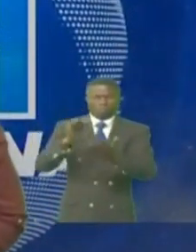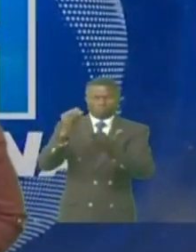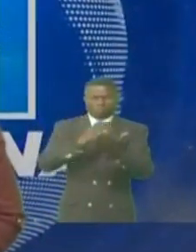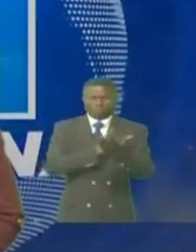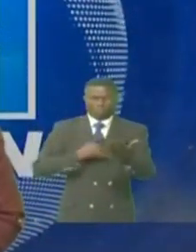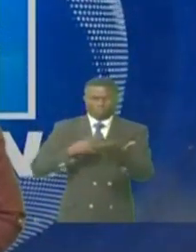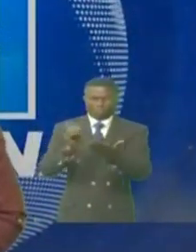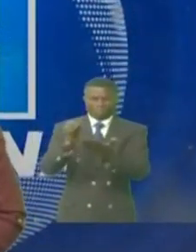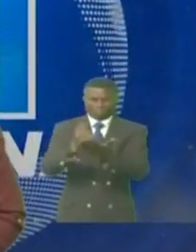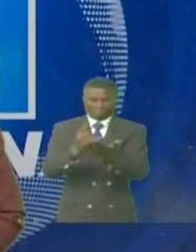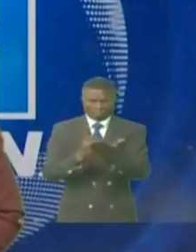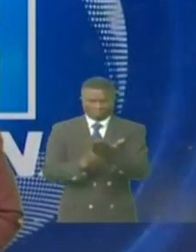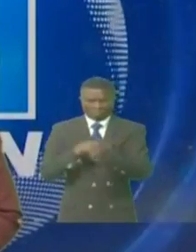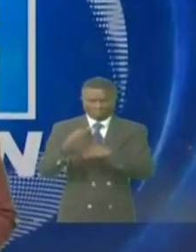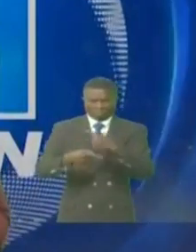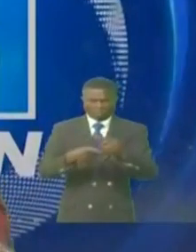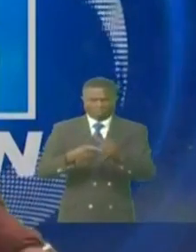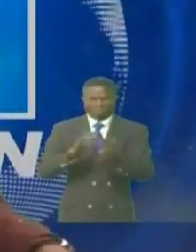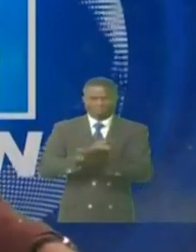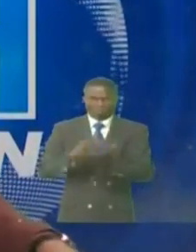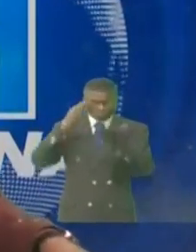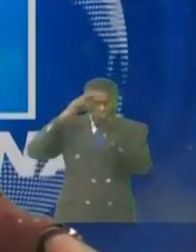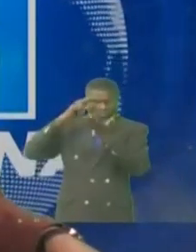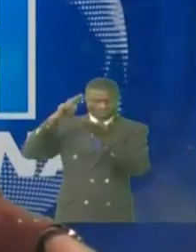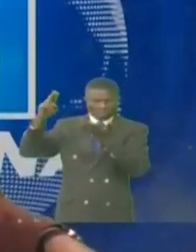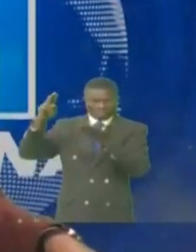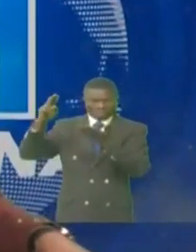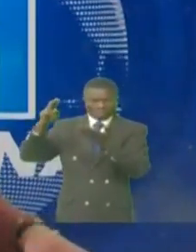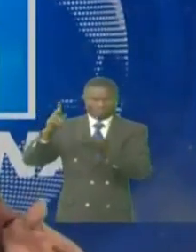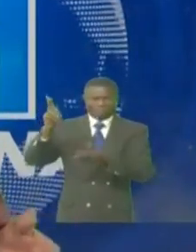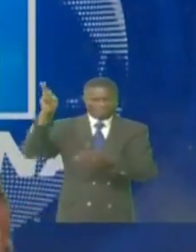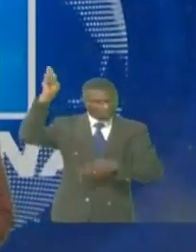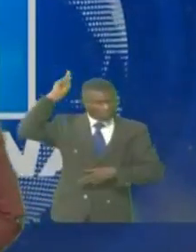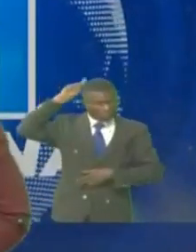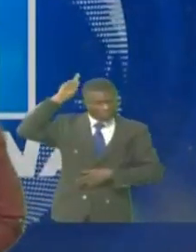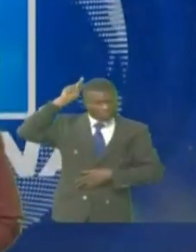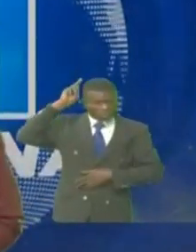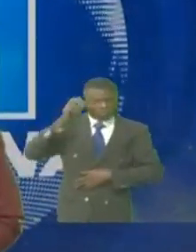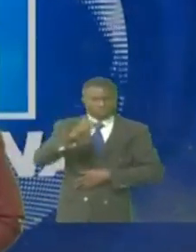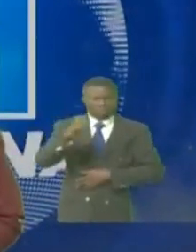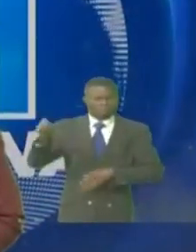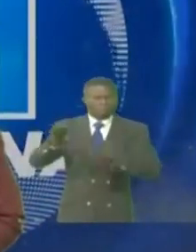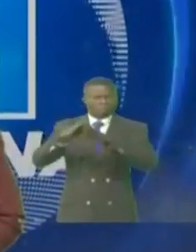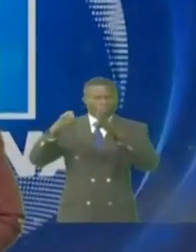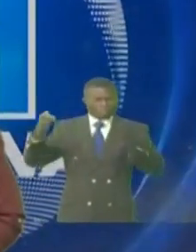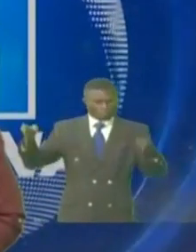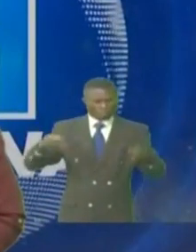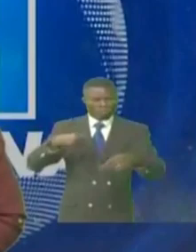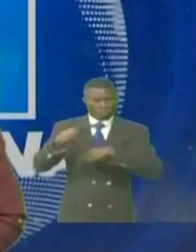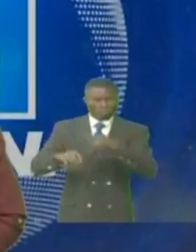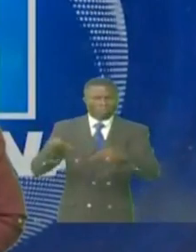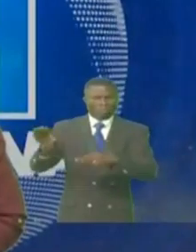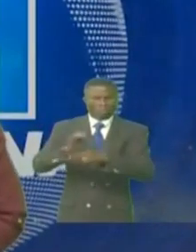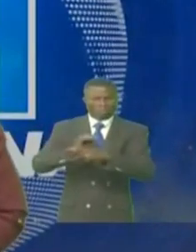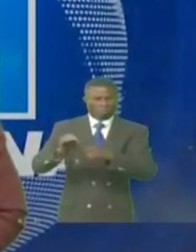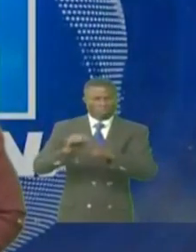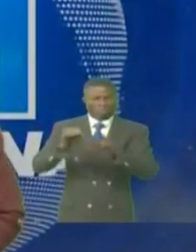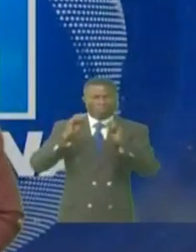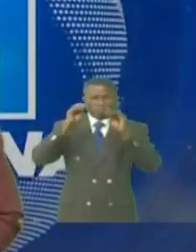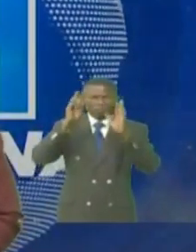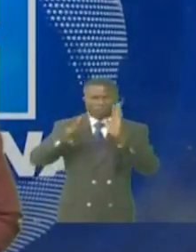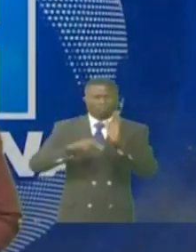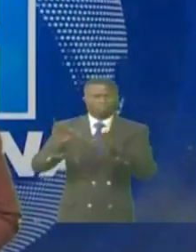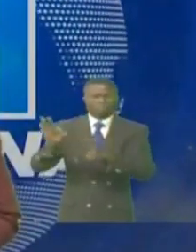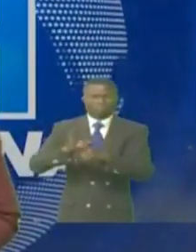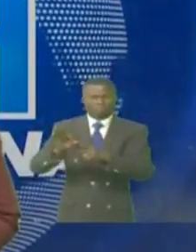sont lancées au sein de l'université de Kolwezi. Les portes sont donc ouvertes pour cette institution de